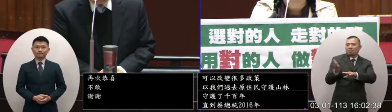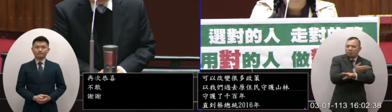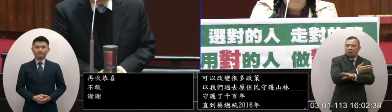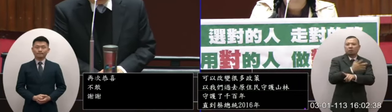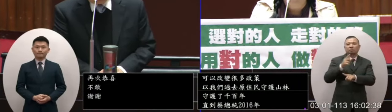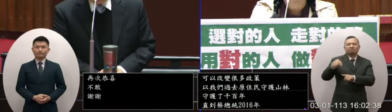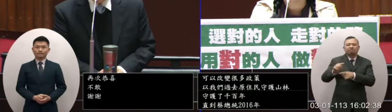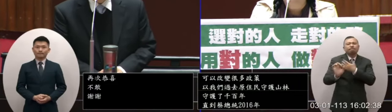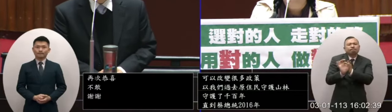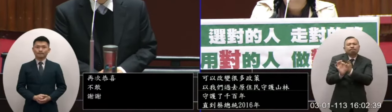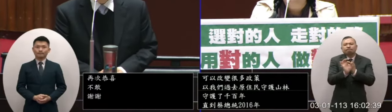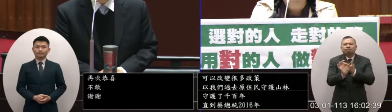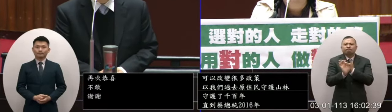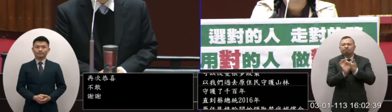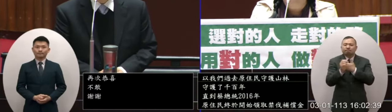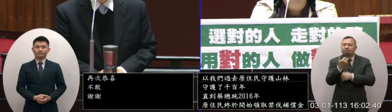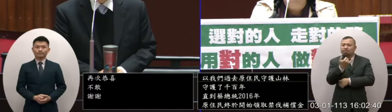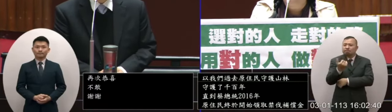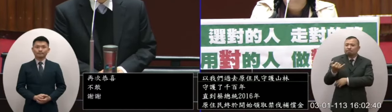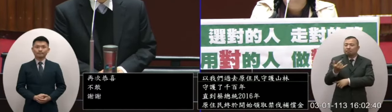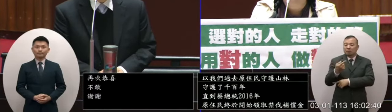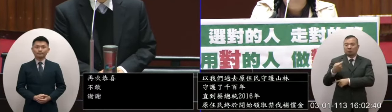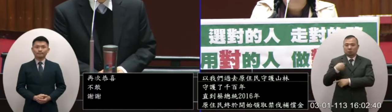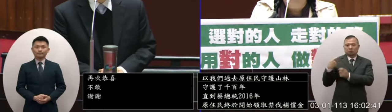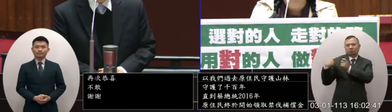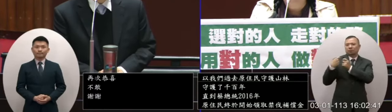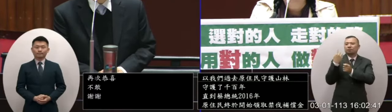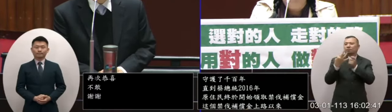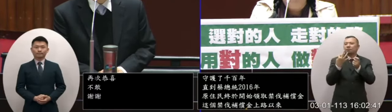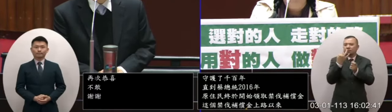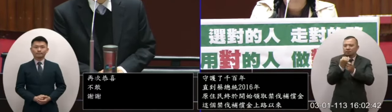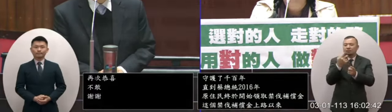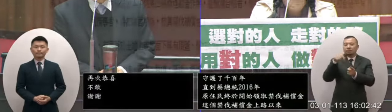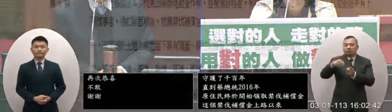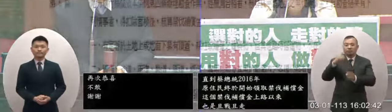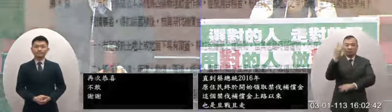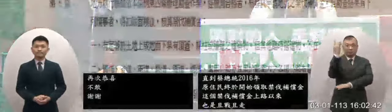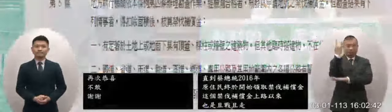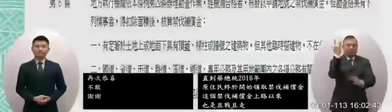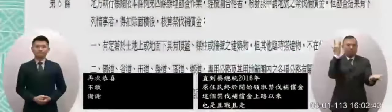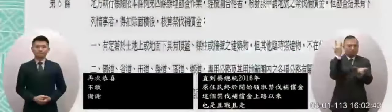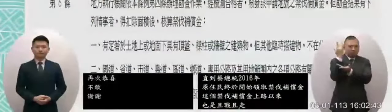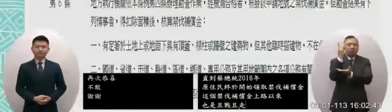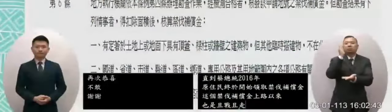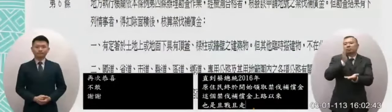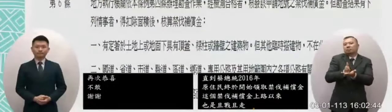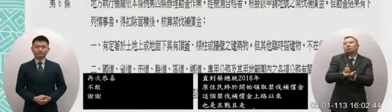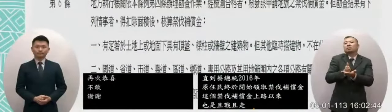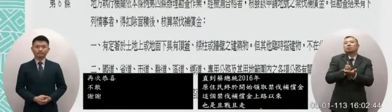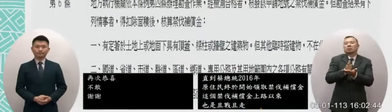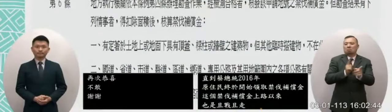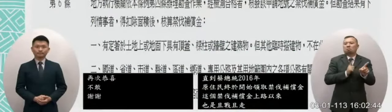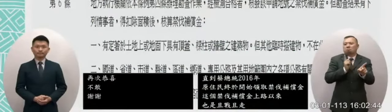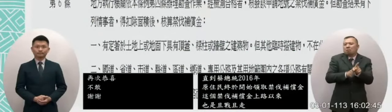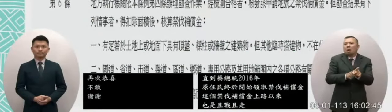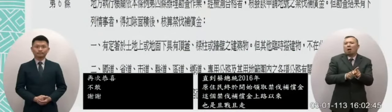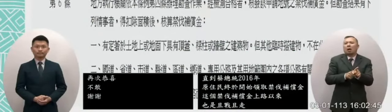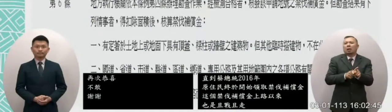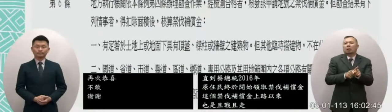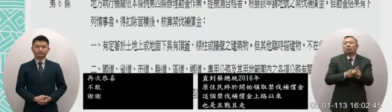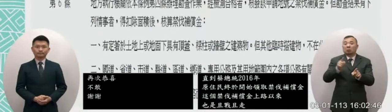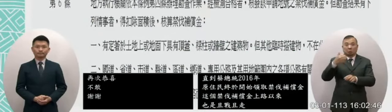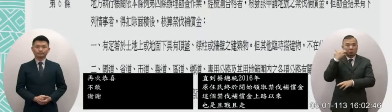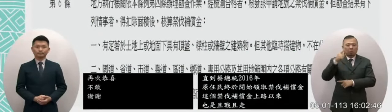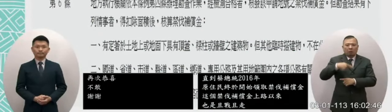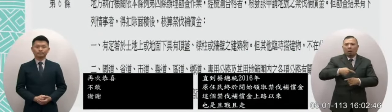走哦。那像我这几年我一直针对禁伐，就是要落实禁伐的精神，不要东扣西扣，像